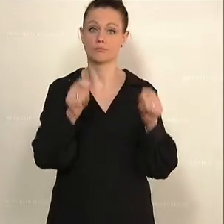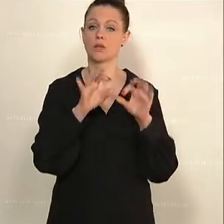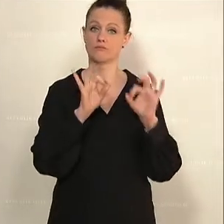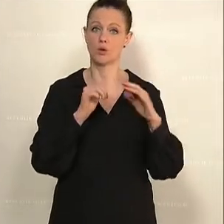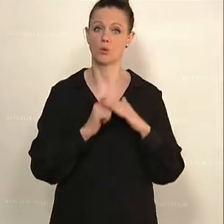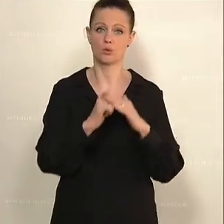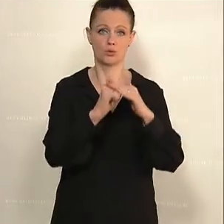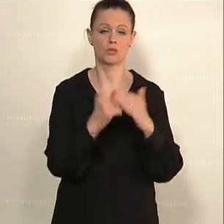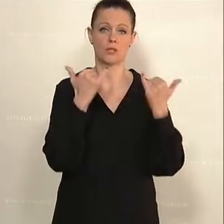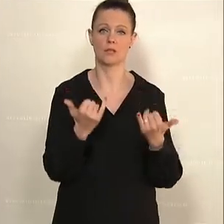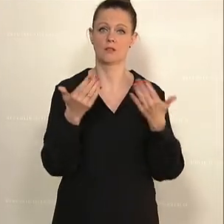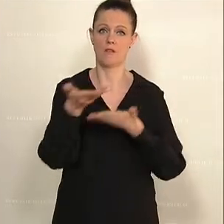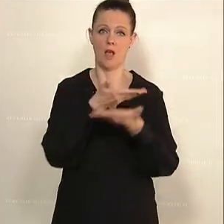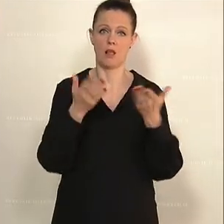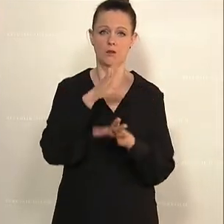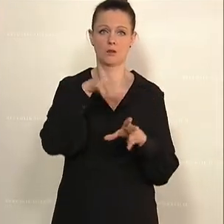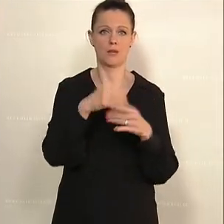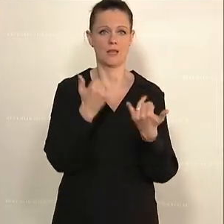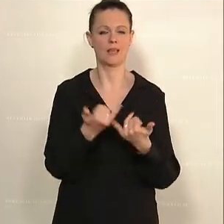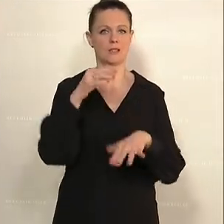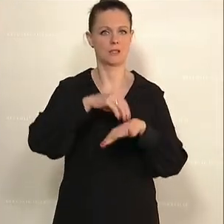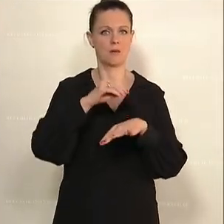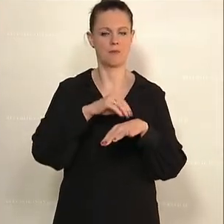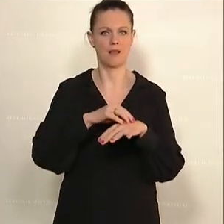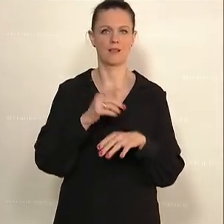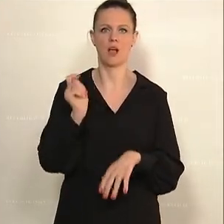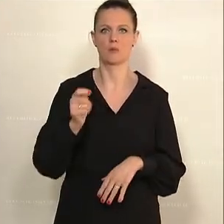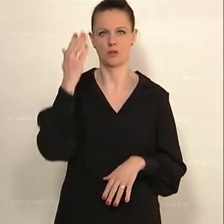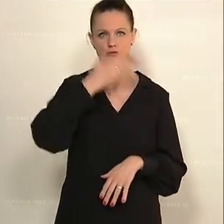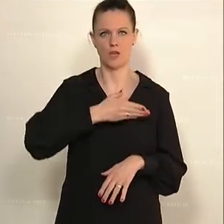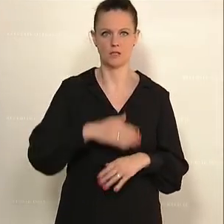Verwaltungsmonster gebieren, sagt der freiheitliche Finanzsprecher Hubert Fuchs.